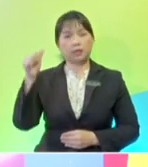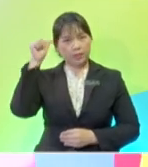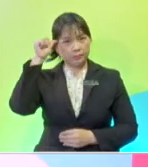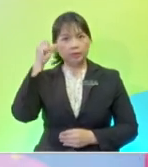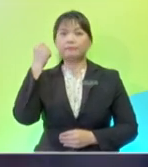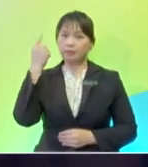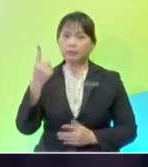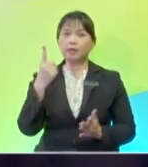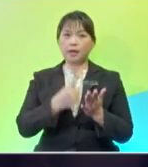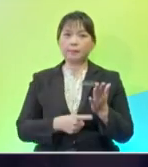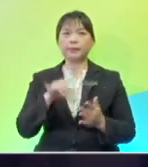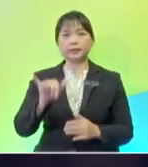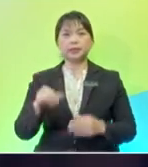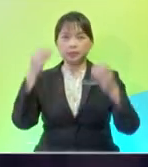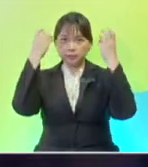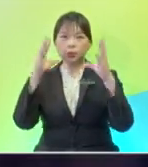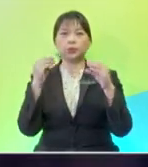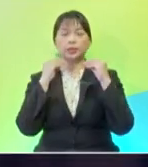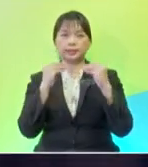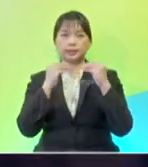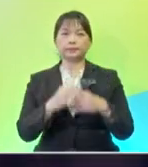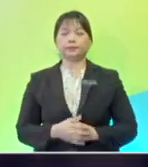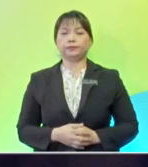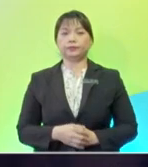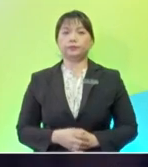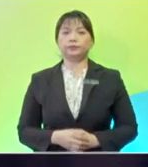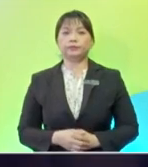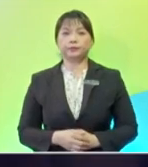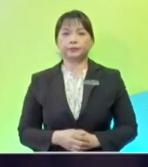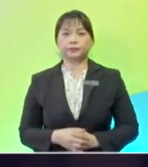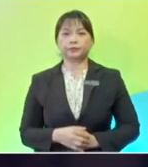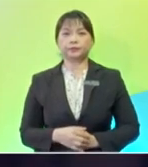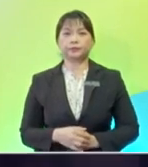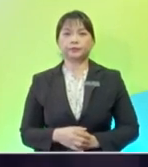aja kan gambar yang pertama